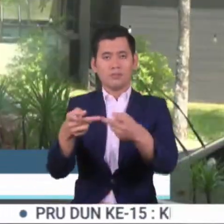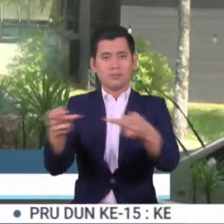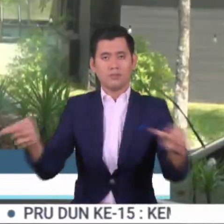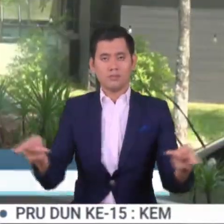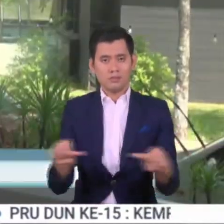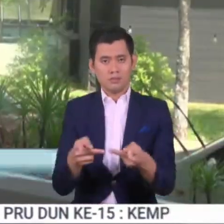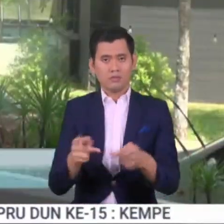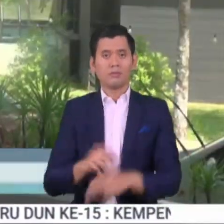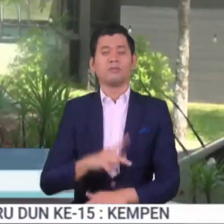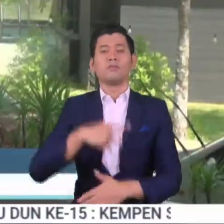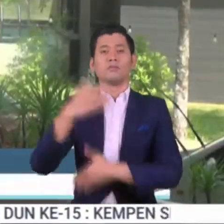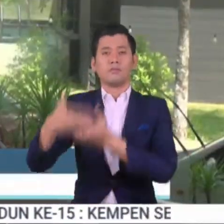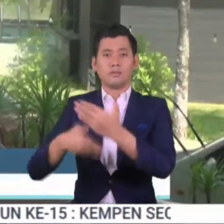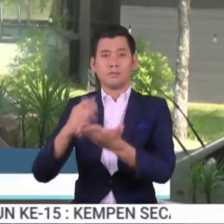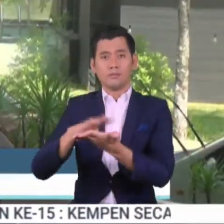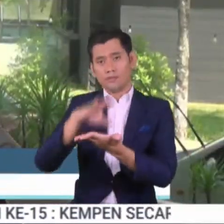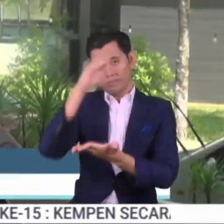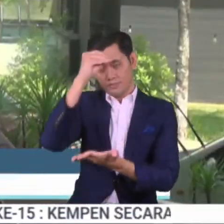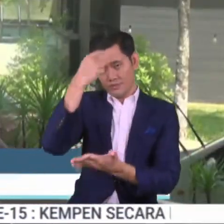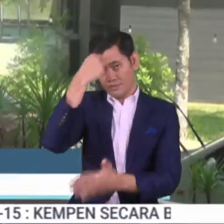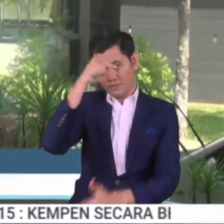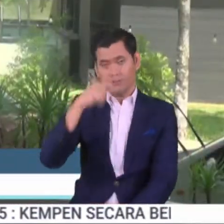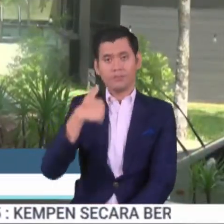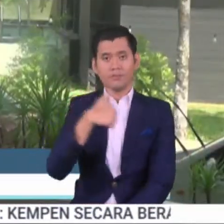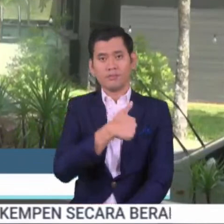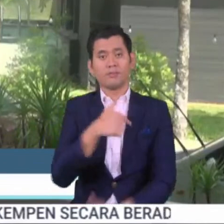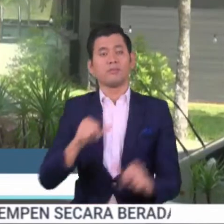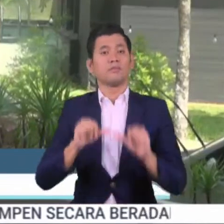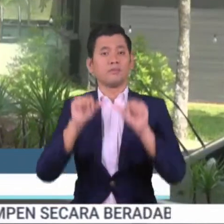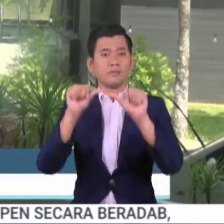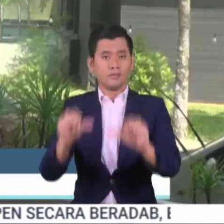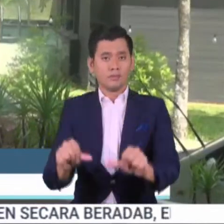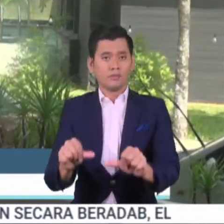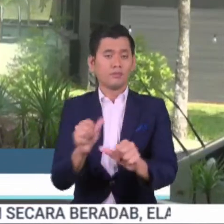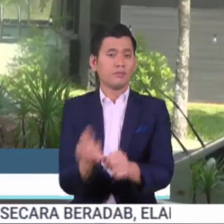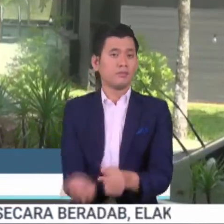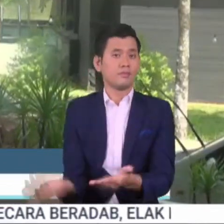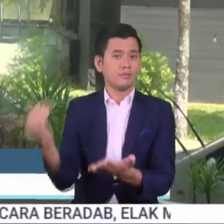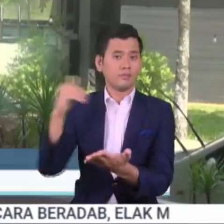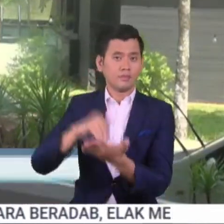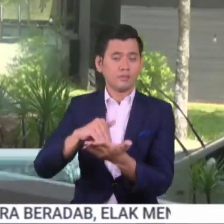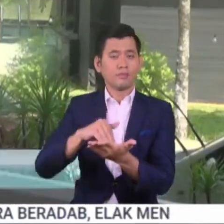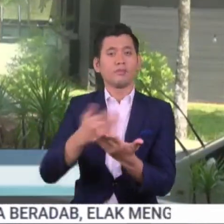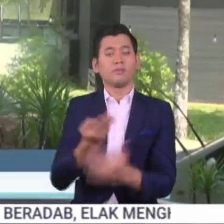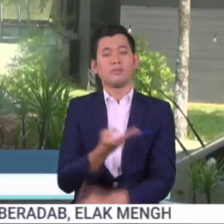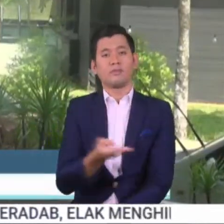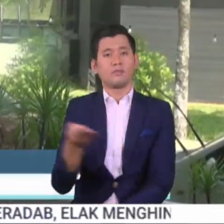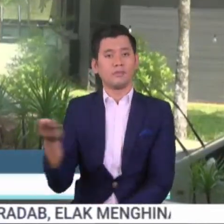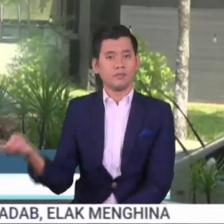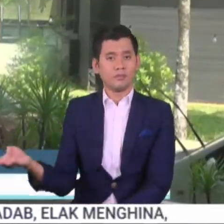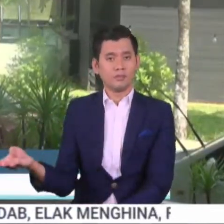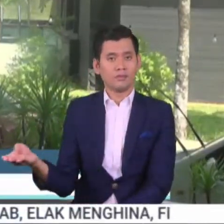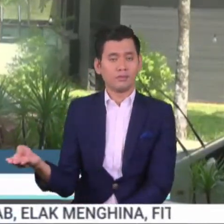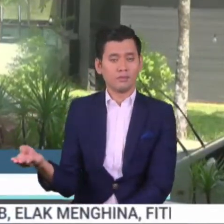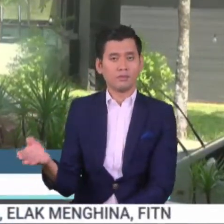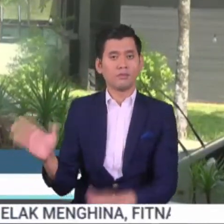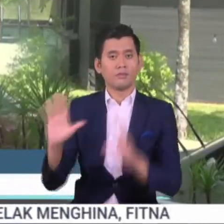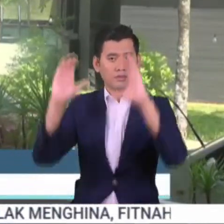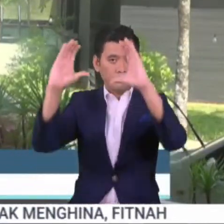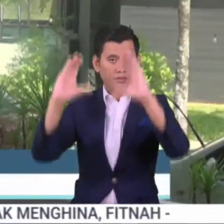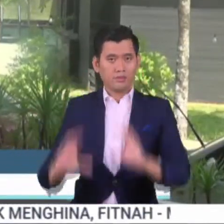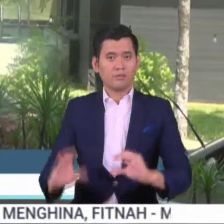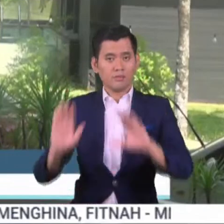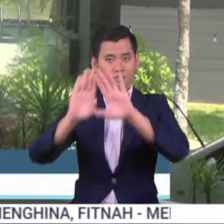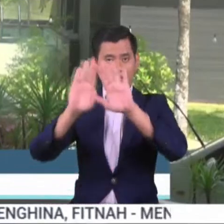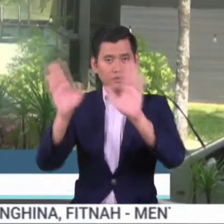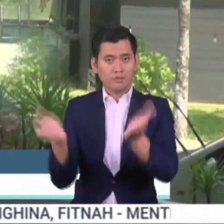katakan dalam proses pembelajaran untuk kami meneruskan produk ni dalam global,